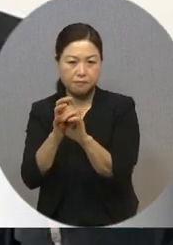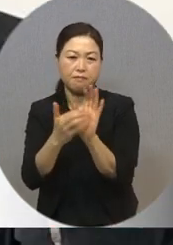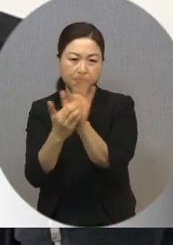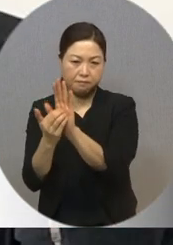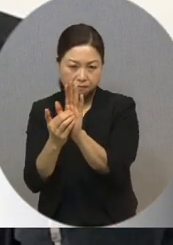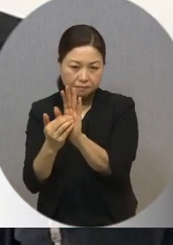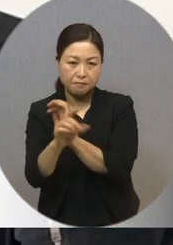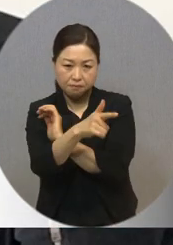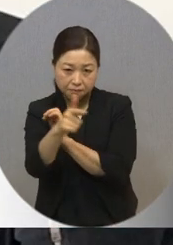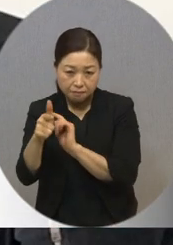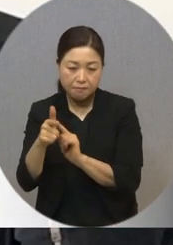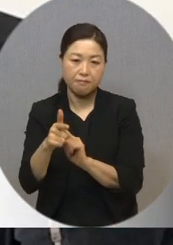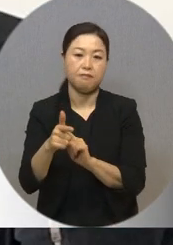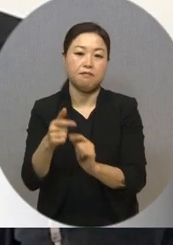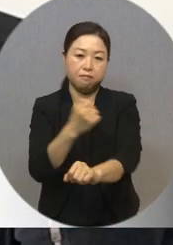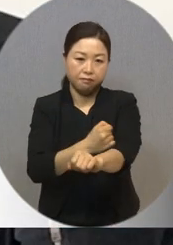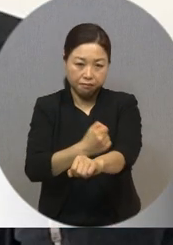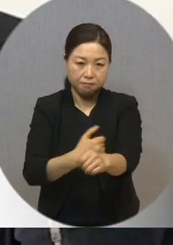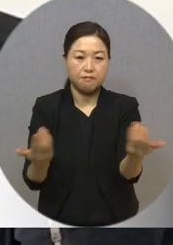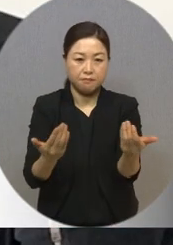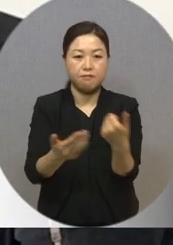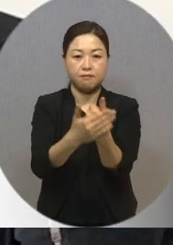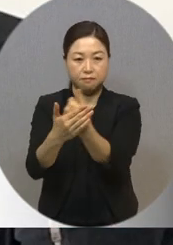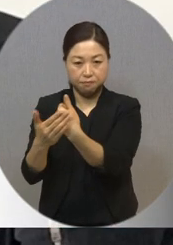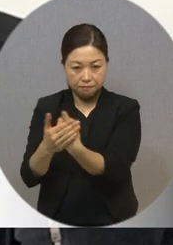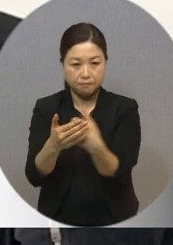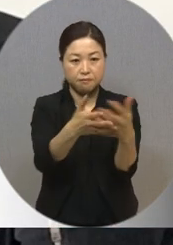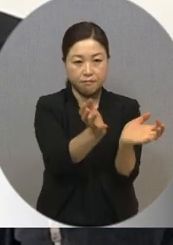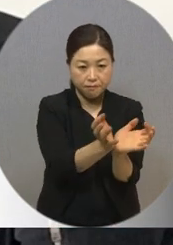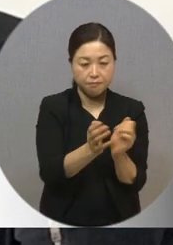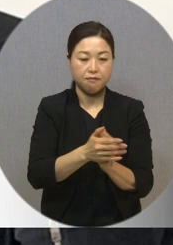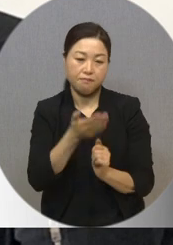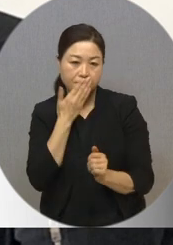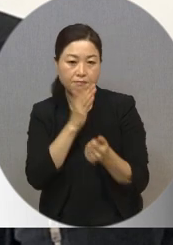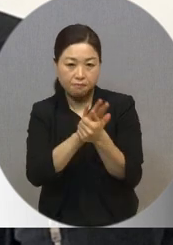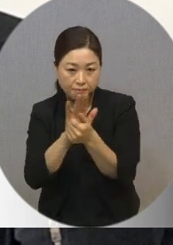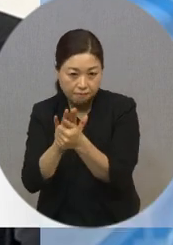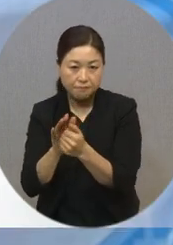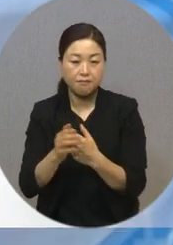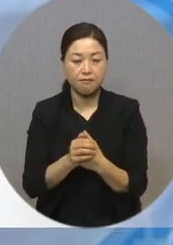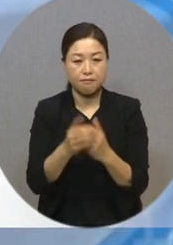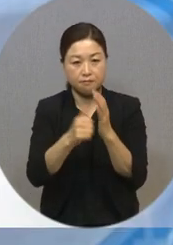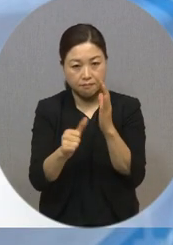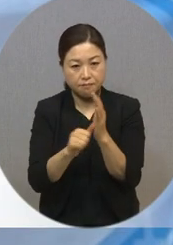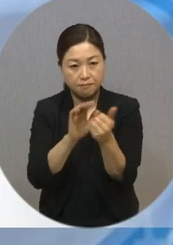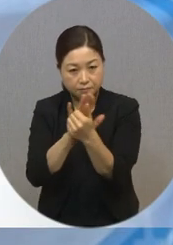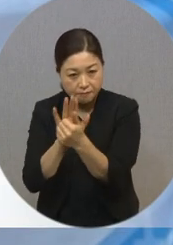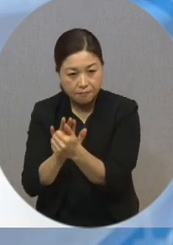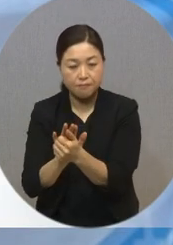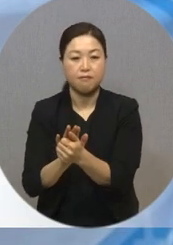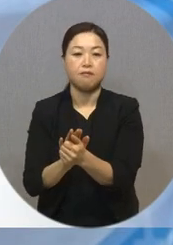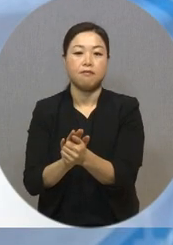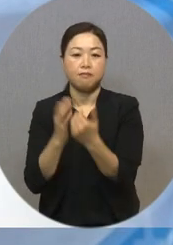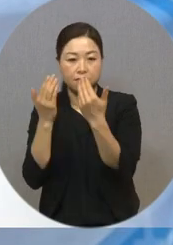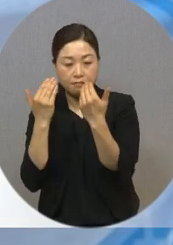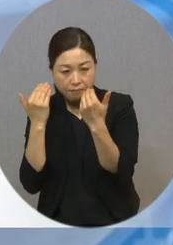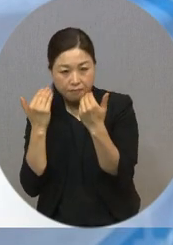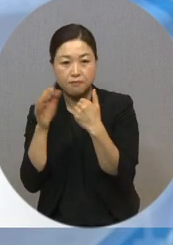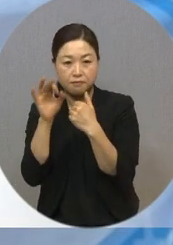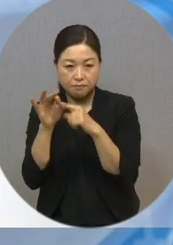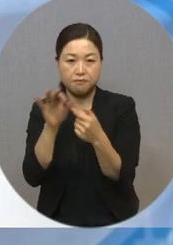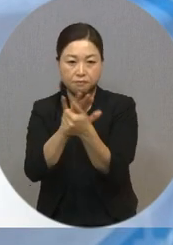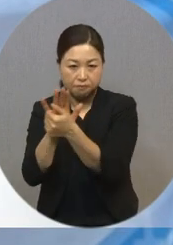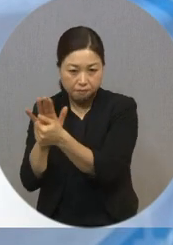분야에서 일손을 보해 주었던 봉사단 먹거리 후원 공산품 후원 장학금 후원 등 다양한